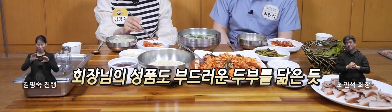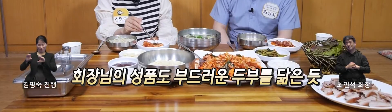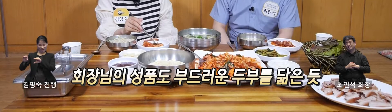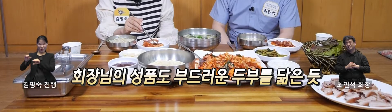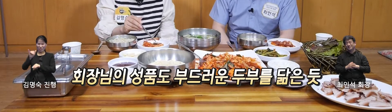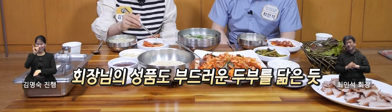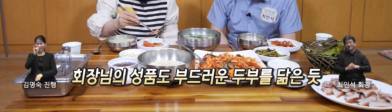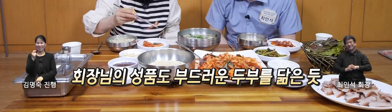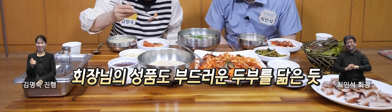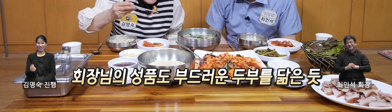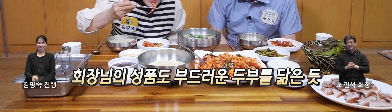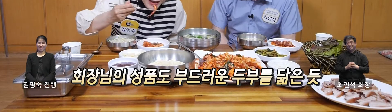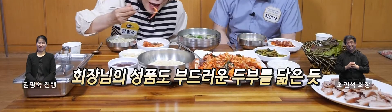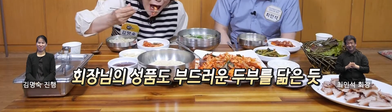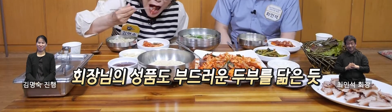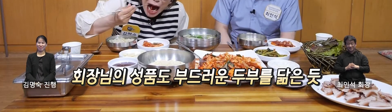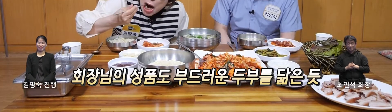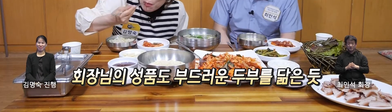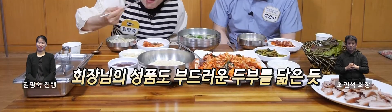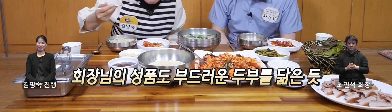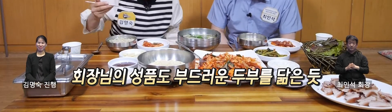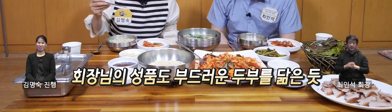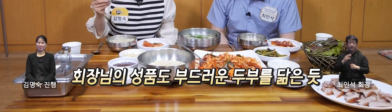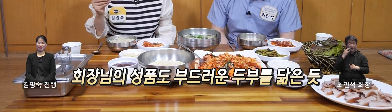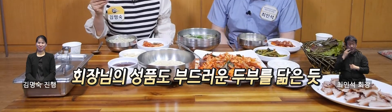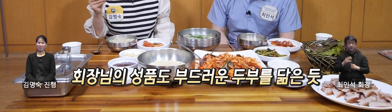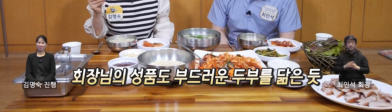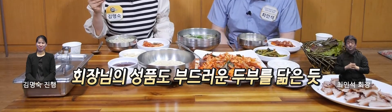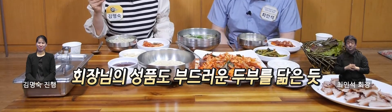같아요. 근데 네네.